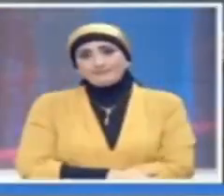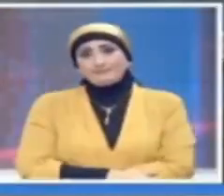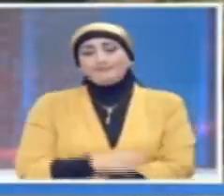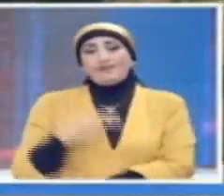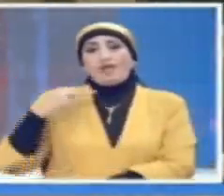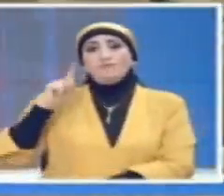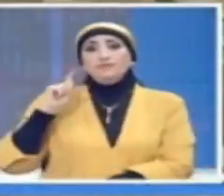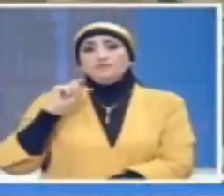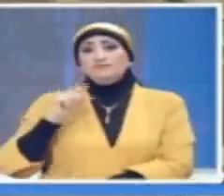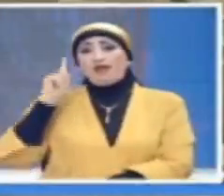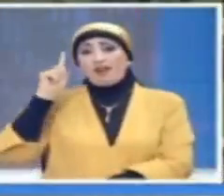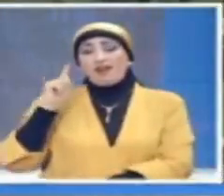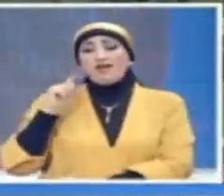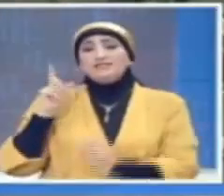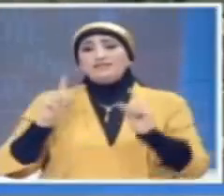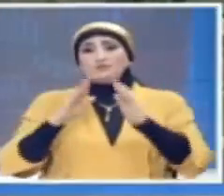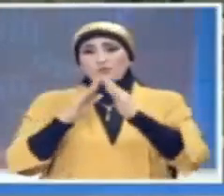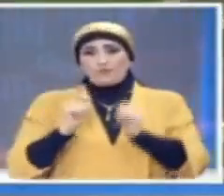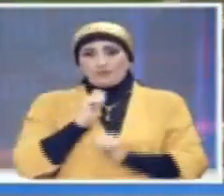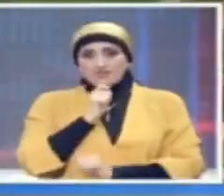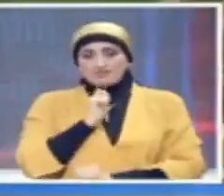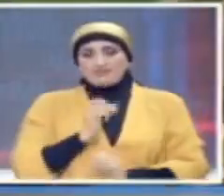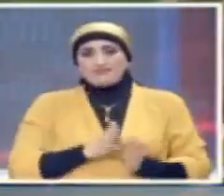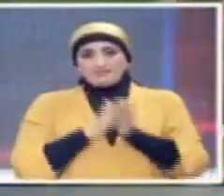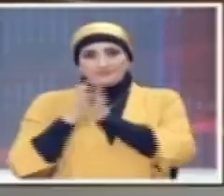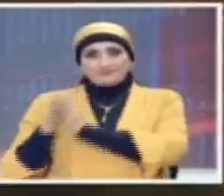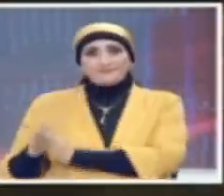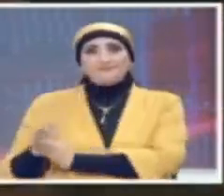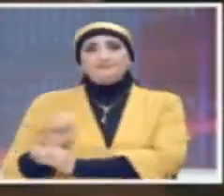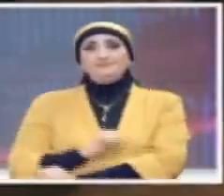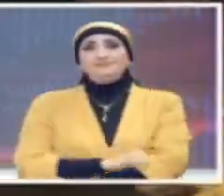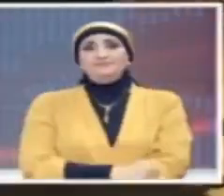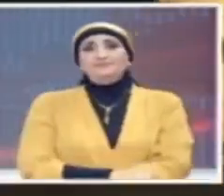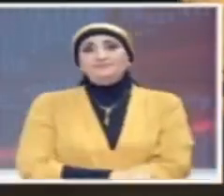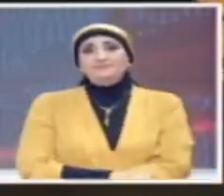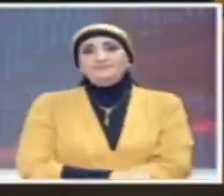عبدالله بركات، التلفزيون المصري.